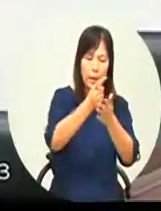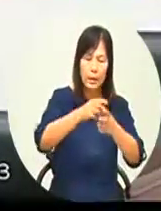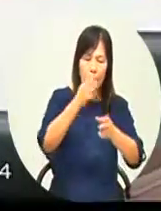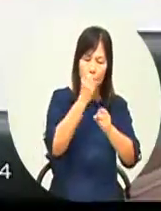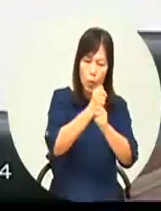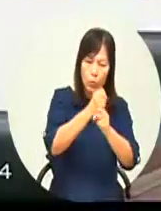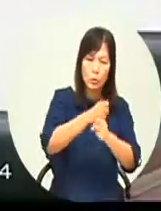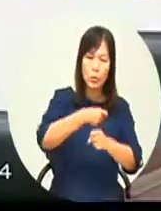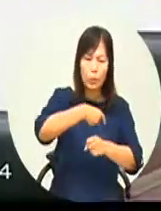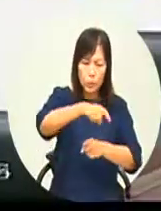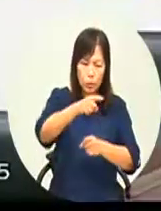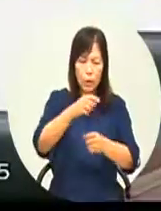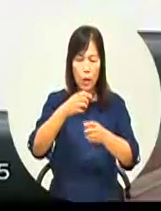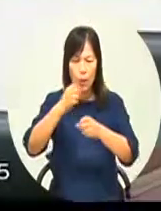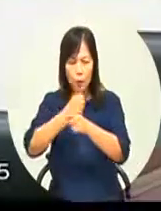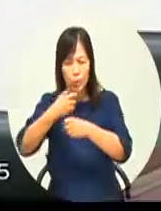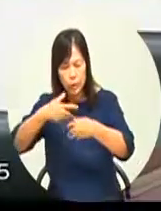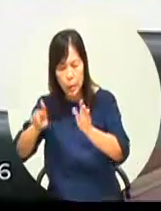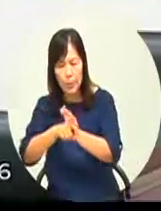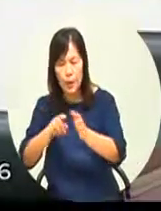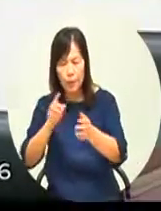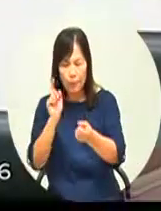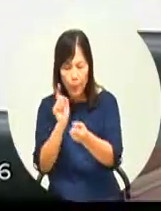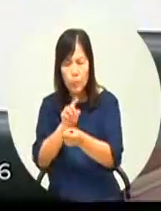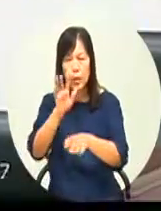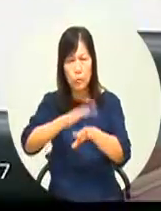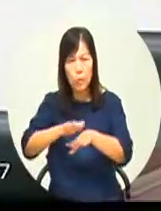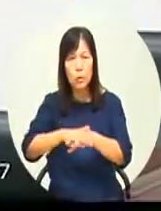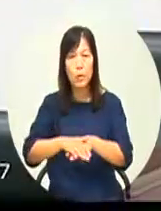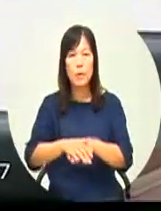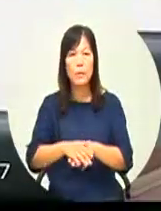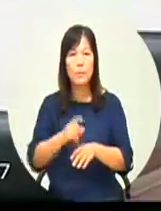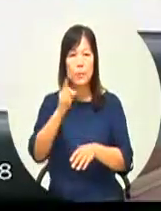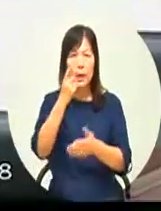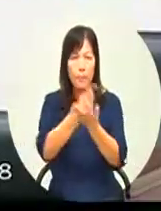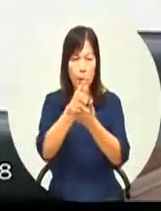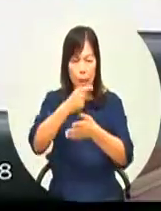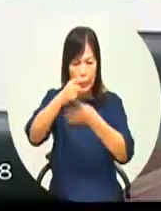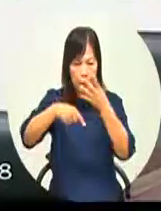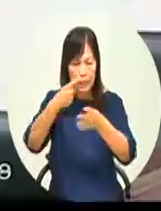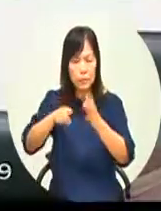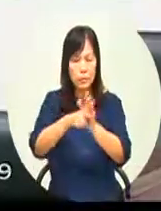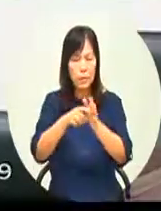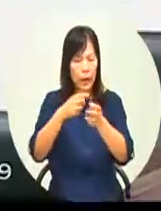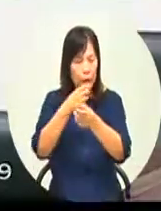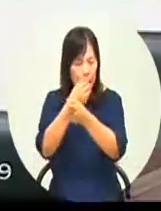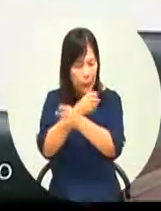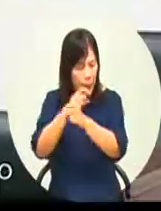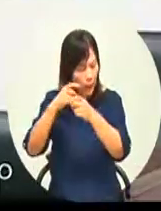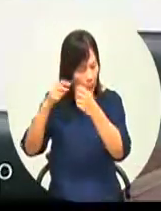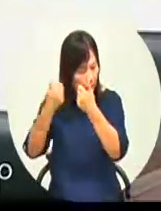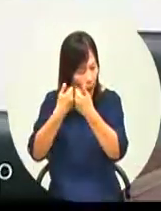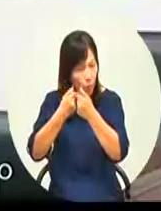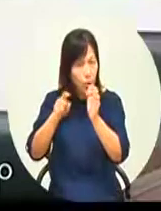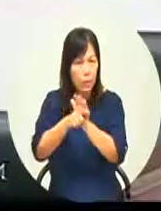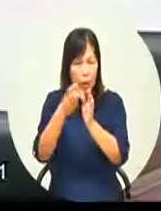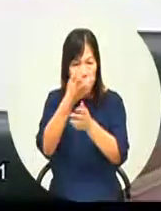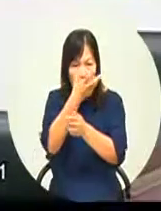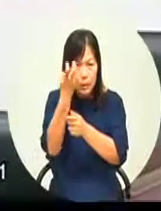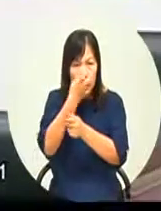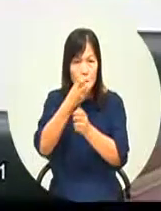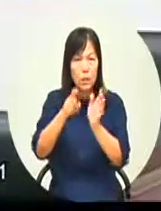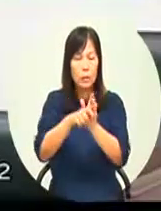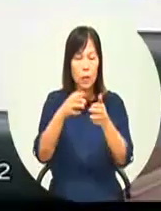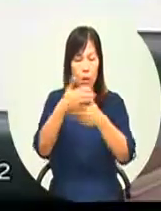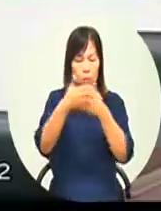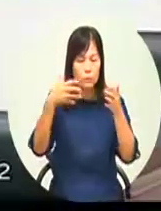说每天都会有接触。那其实每一季研考会如果做出这样子的调查，我不知道交通局会